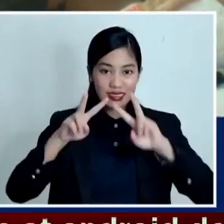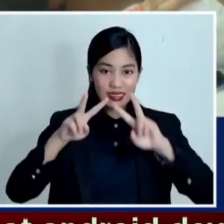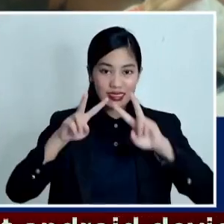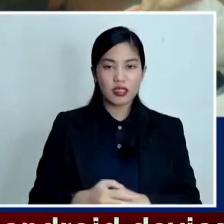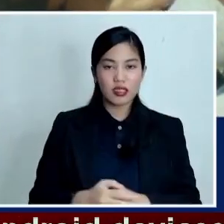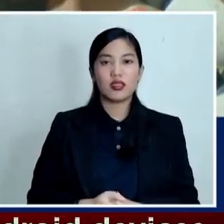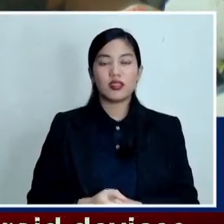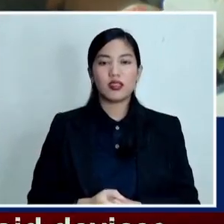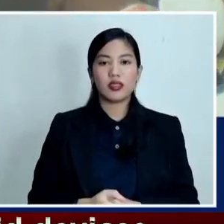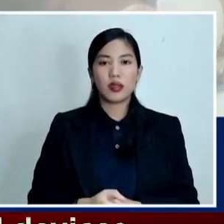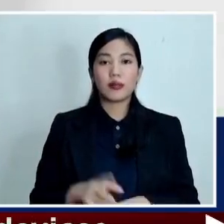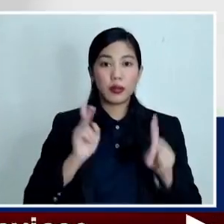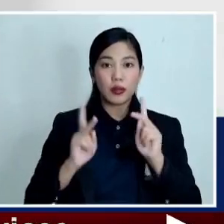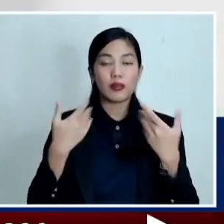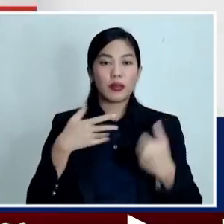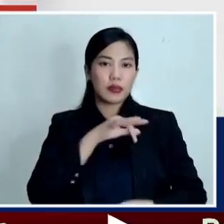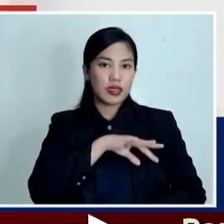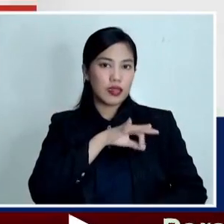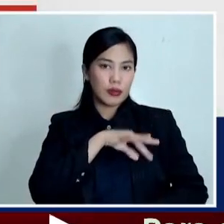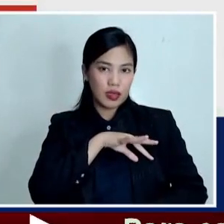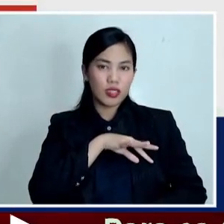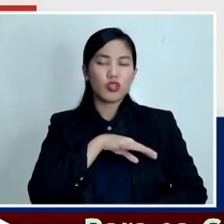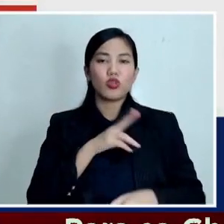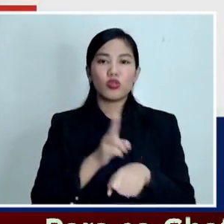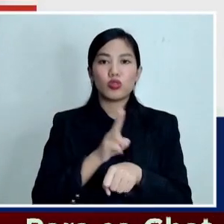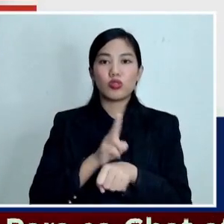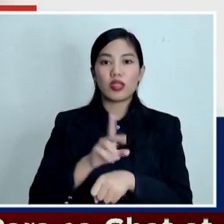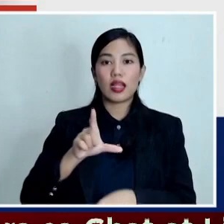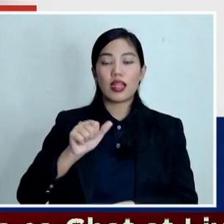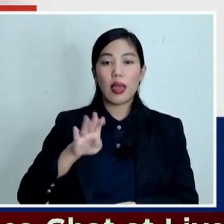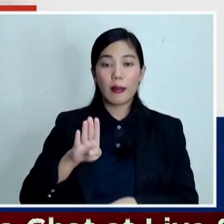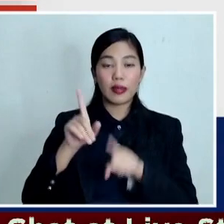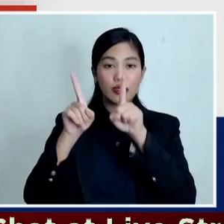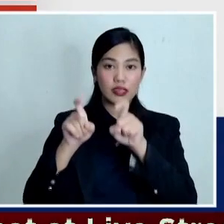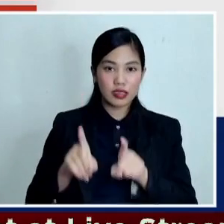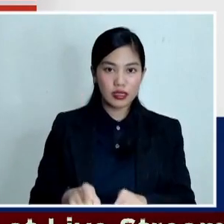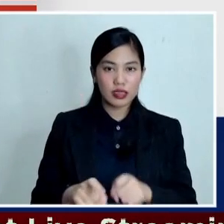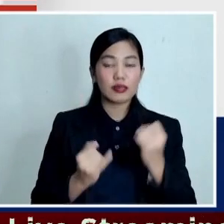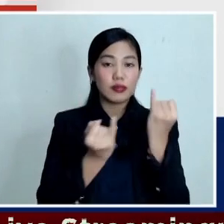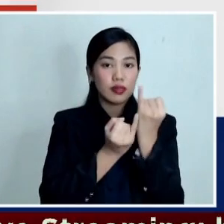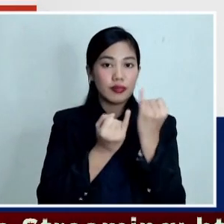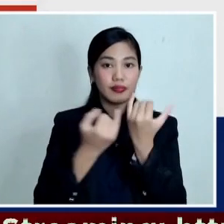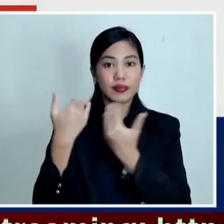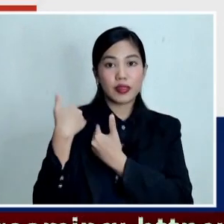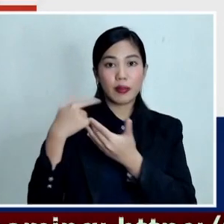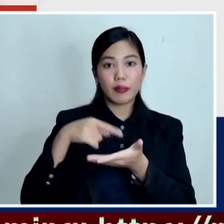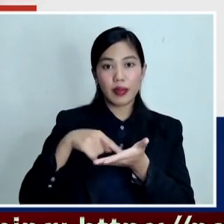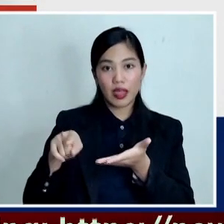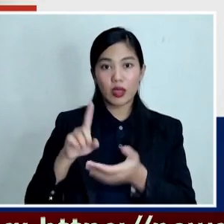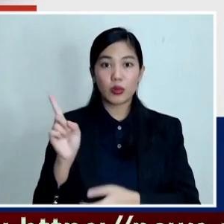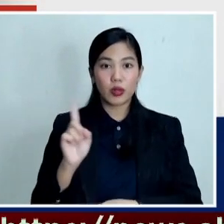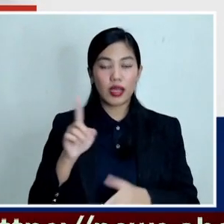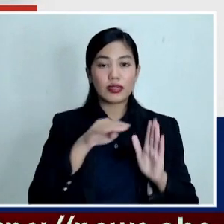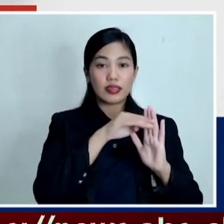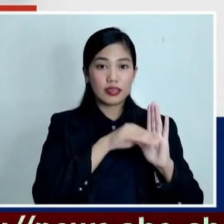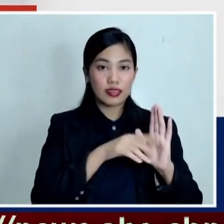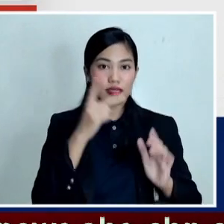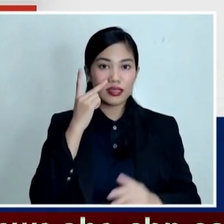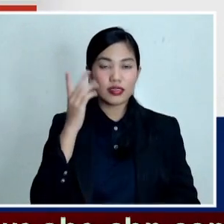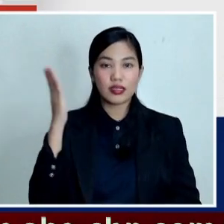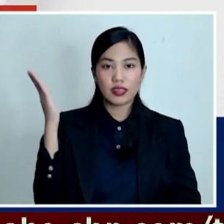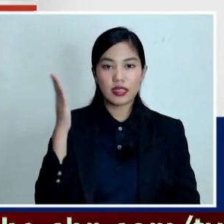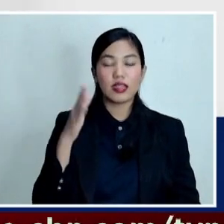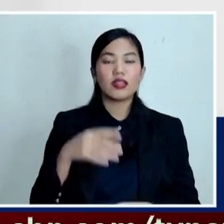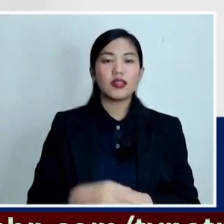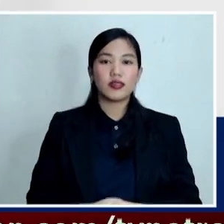kailangang laboratory tests. Ilan sa mga maaaring sagutin ng PhilHealth ay CBC, urinalysis, ECG at